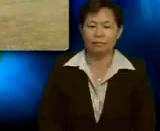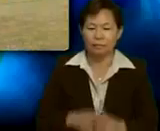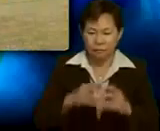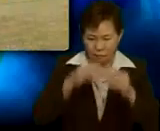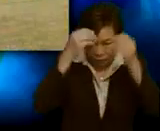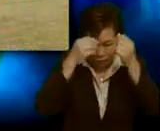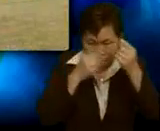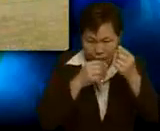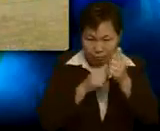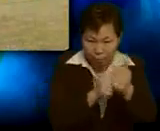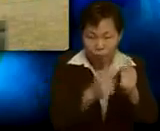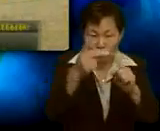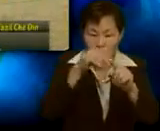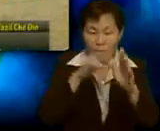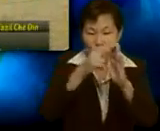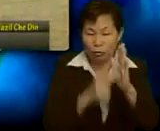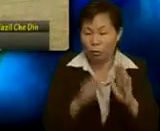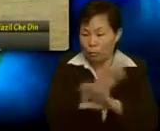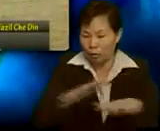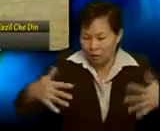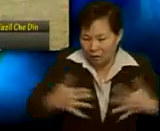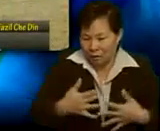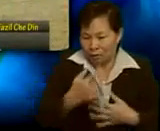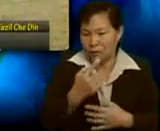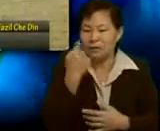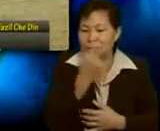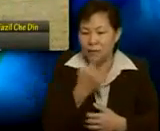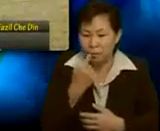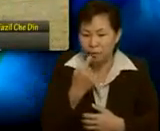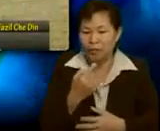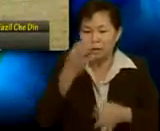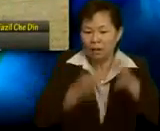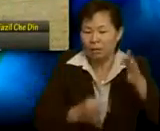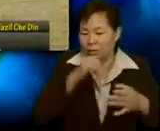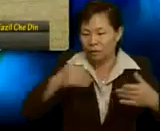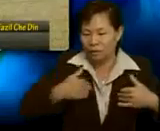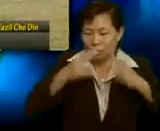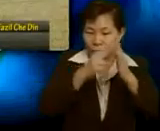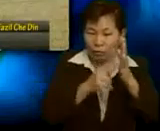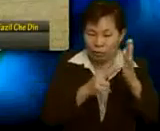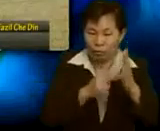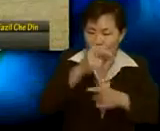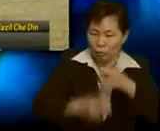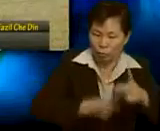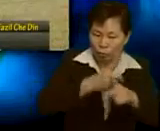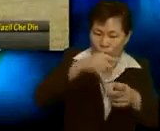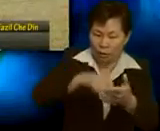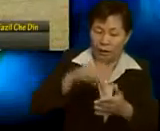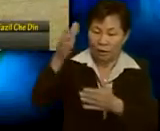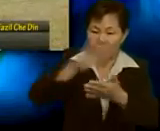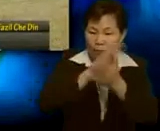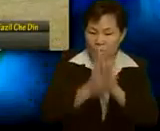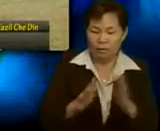Patuh kepada undang-undang. Bukanlah untuk nak menakutkan sesiapa. Kalau kita tidak ada undang-undang, dunia ini akan